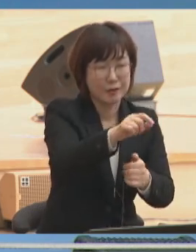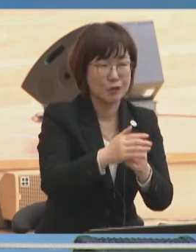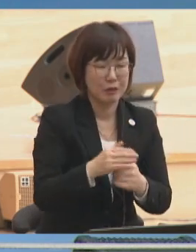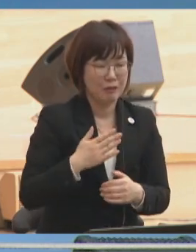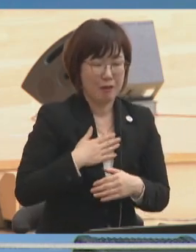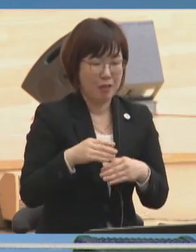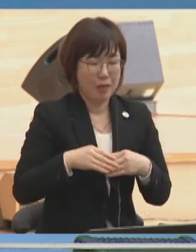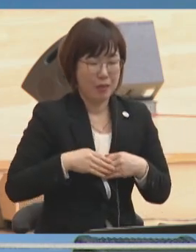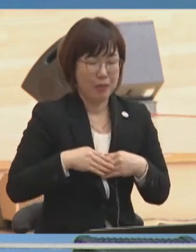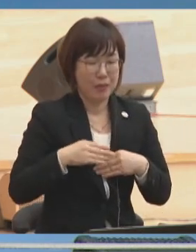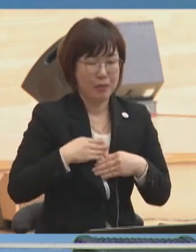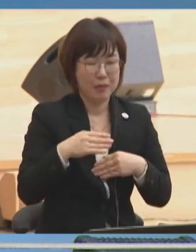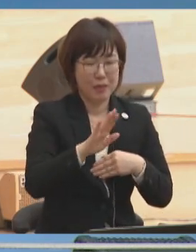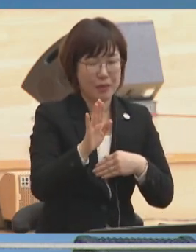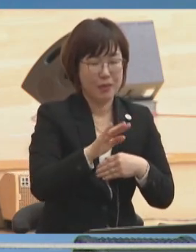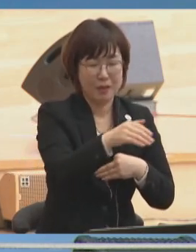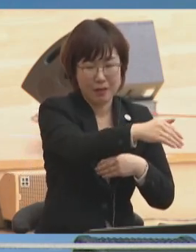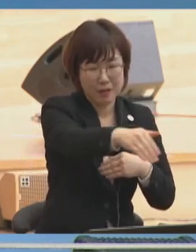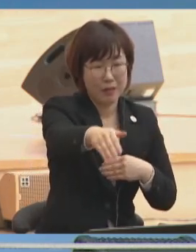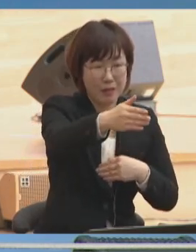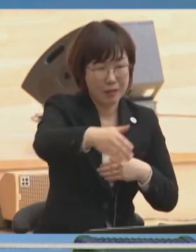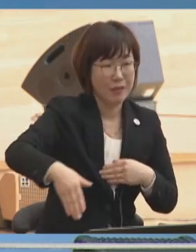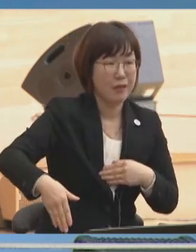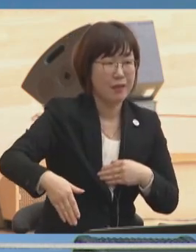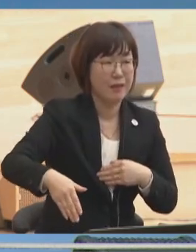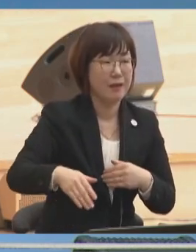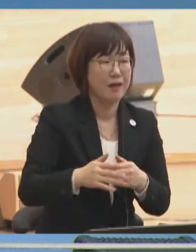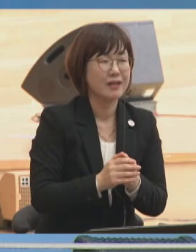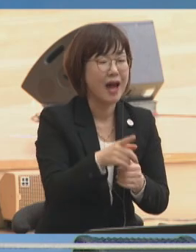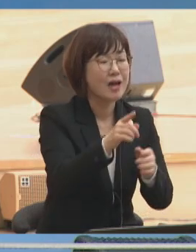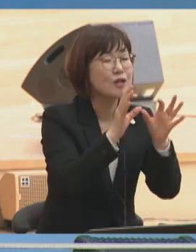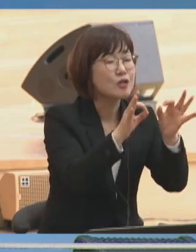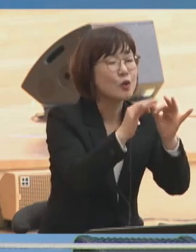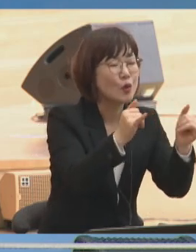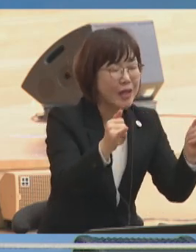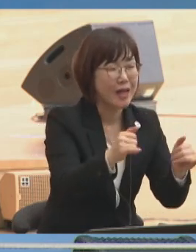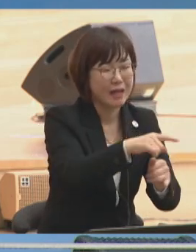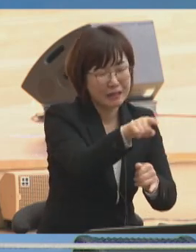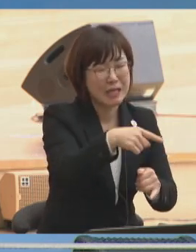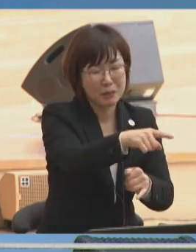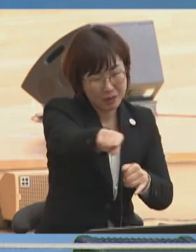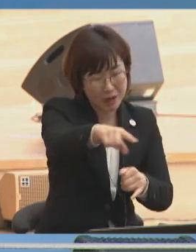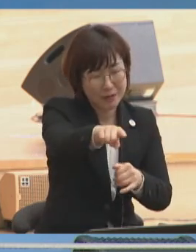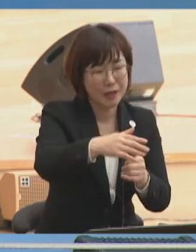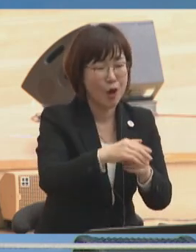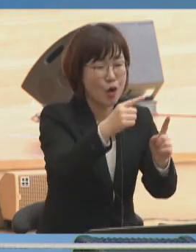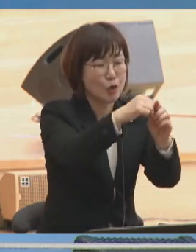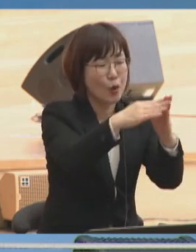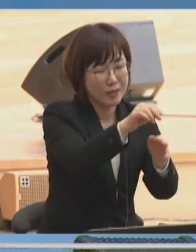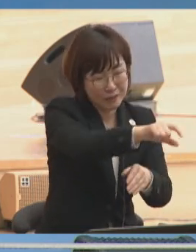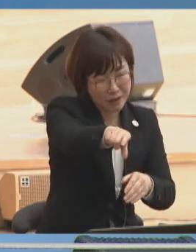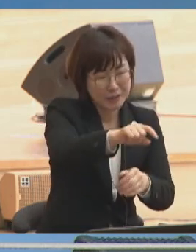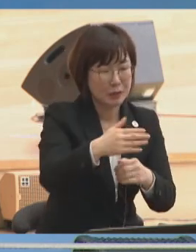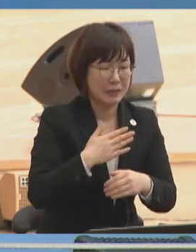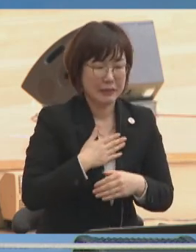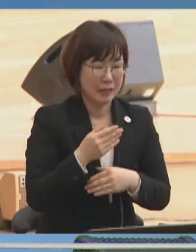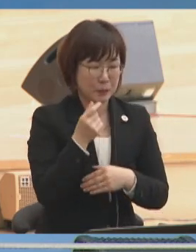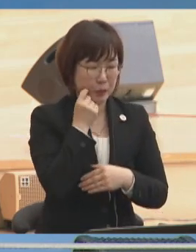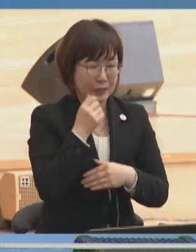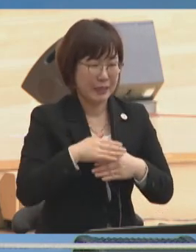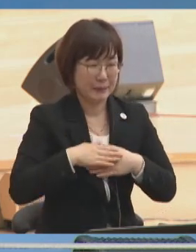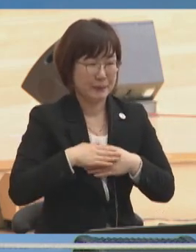하고 장로님들 하고 전도대 있잖아, 전도대 하고 그래 해줘야, 교회가 해줘야 되지 나는 못한다,